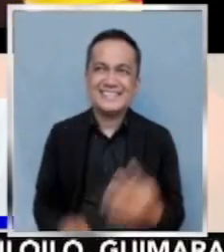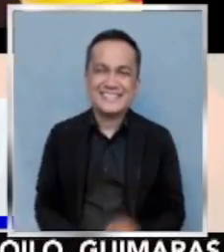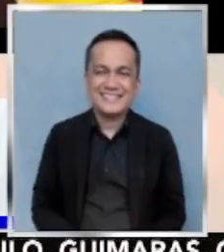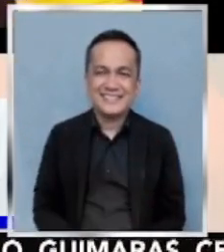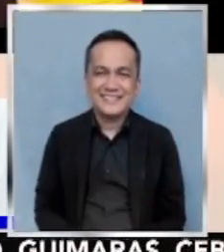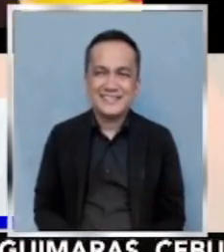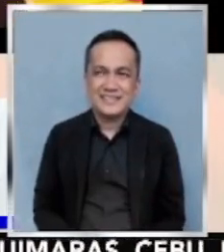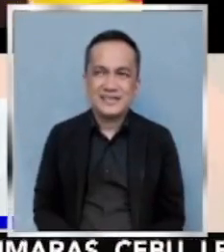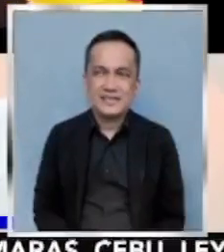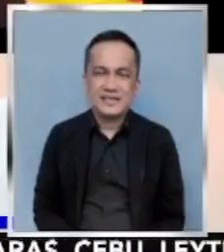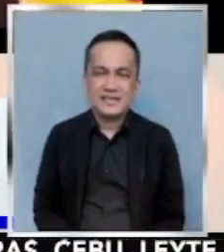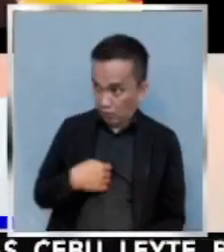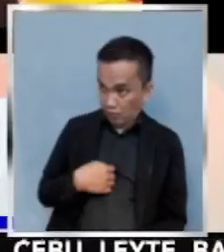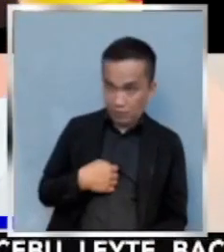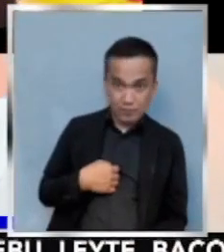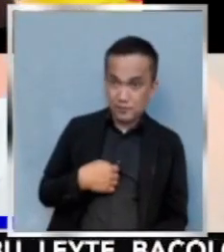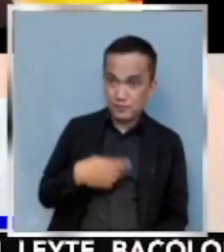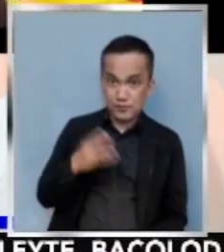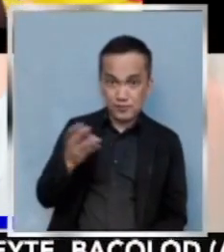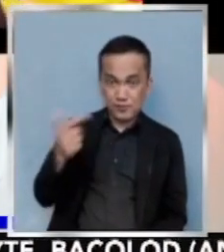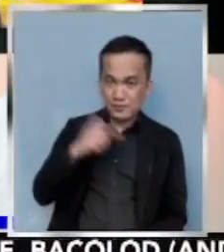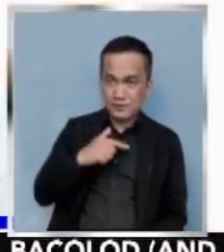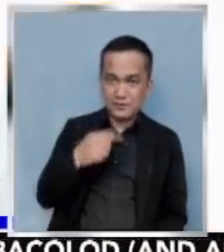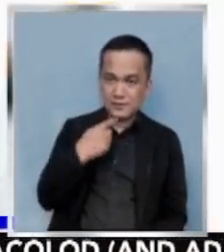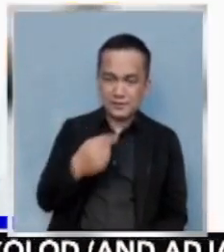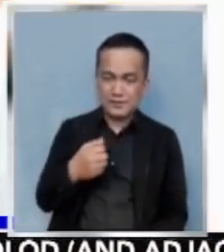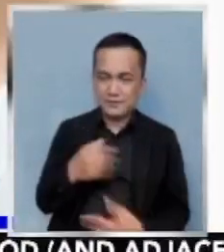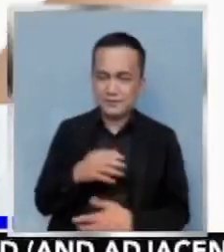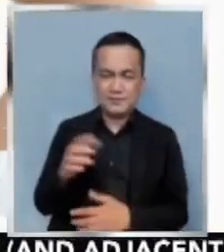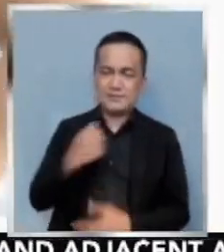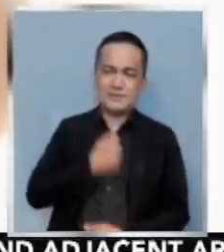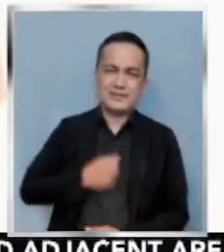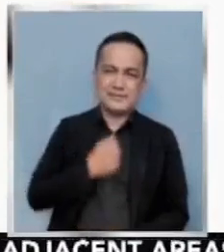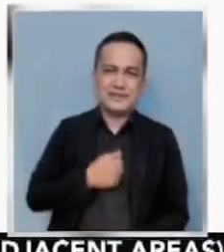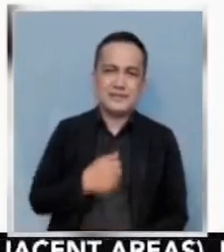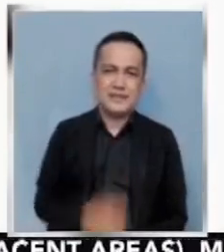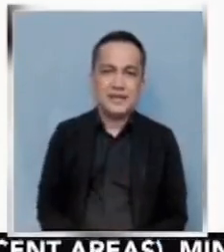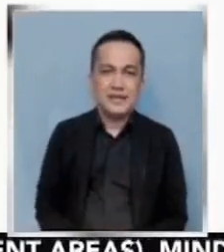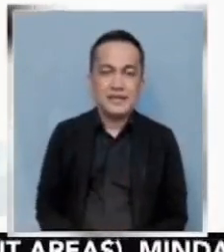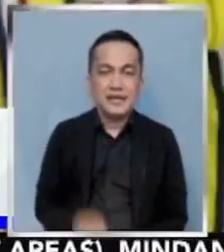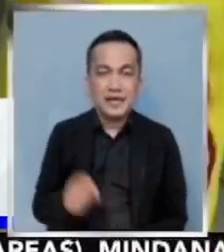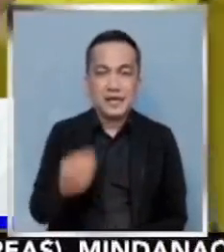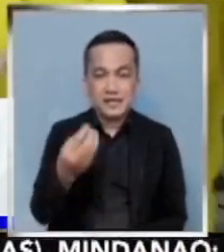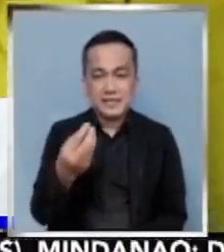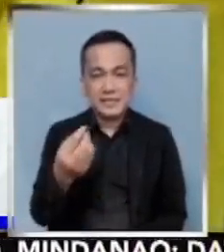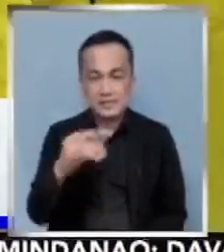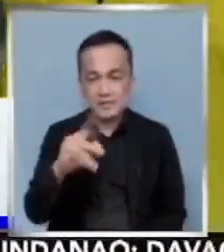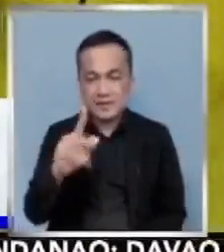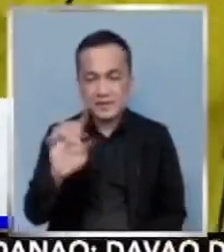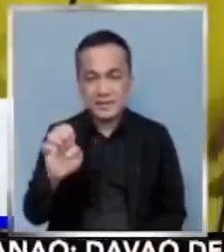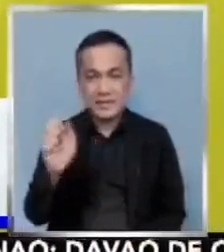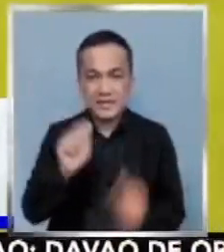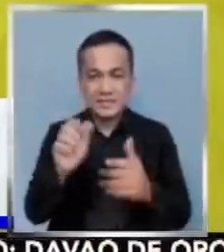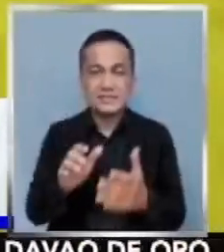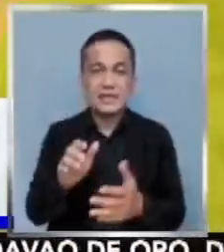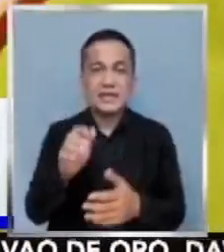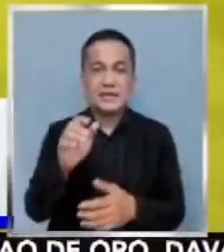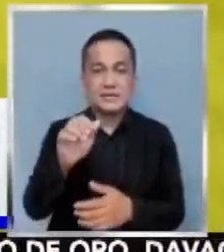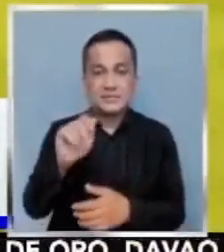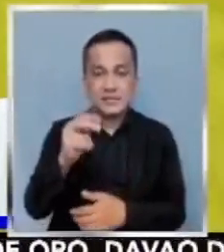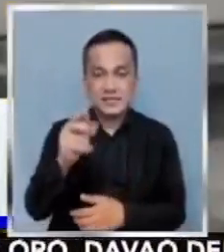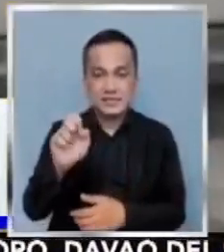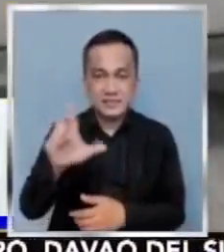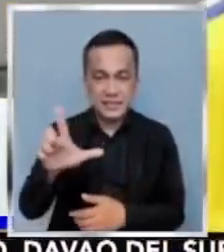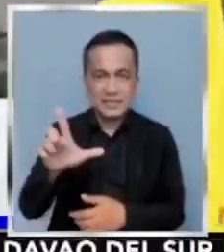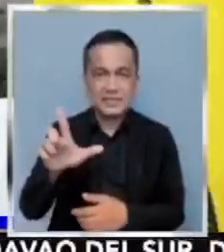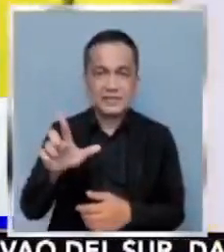akin, never po ako pumangit eh. Sorry ah. Ang sparkle artist na si Angel, naghahanda ng araw sa lakas ng